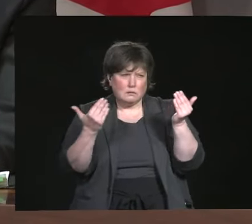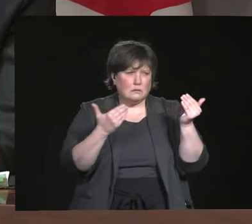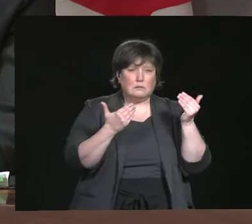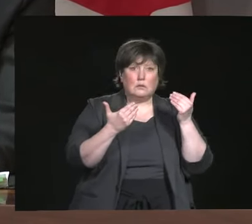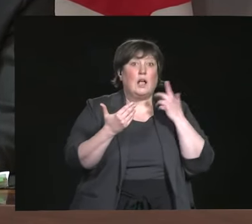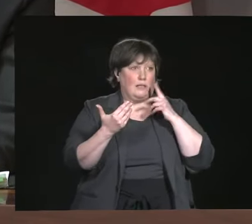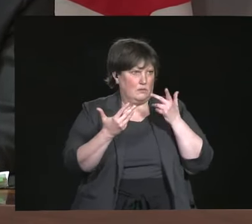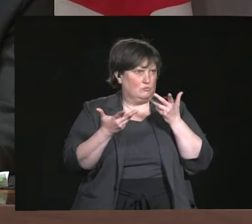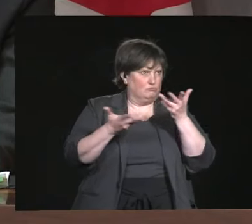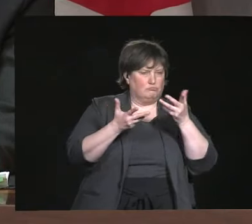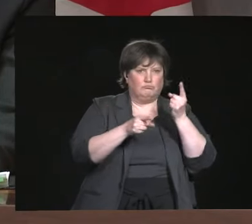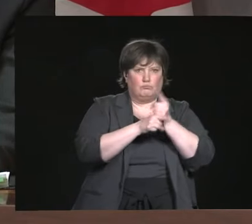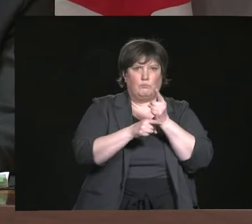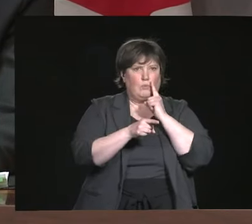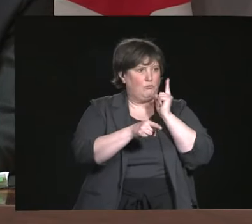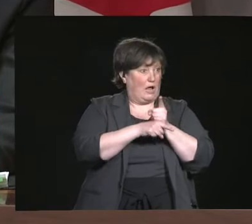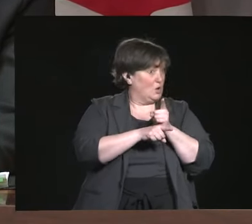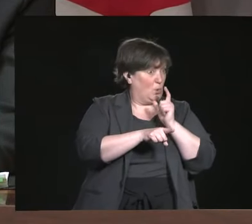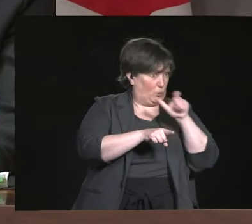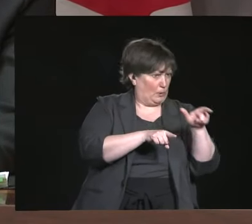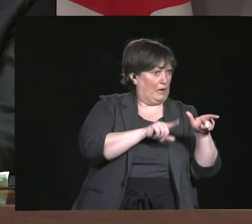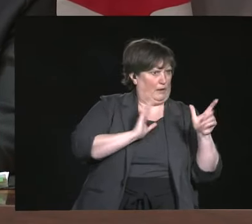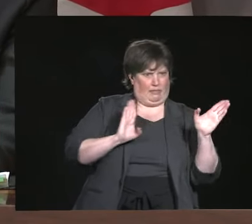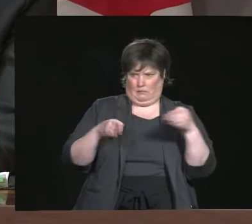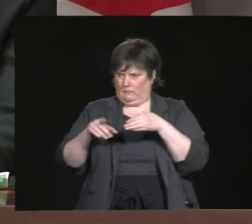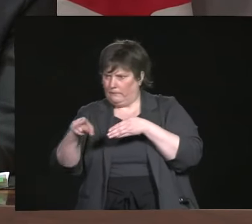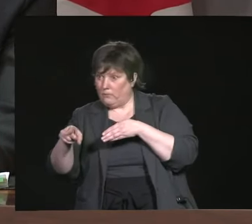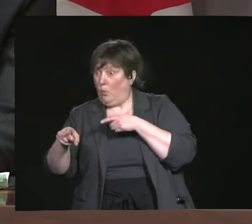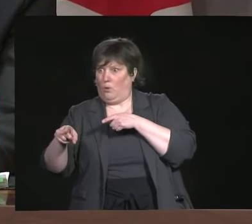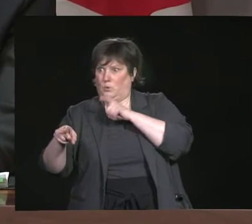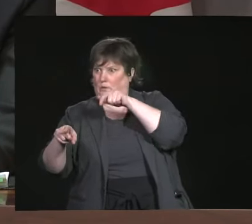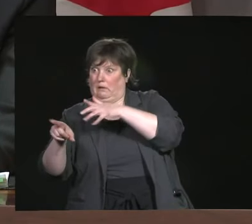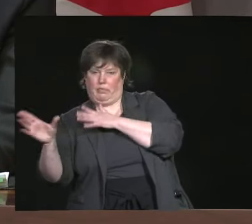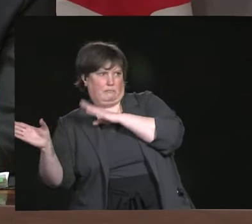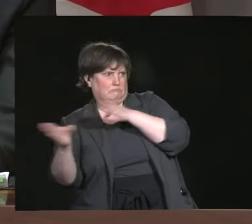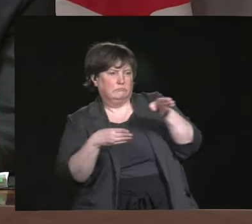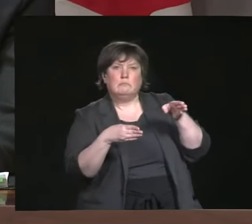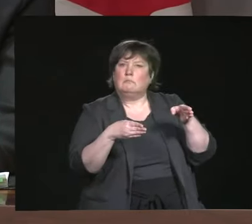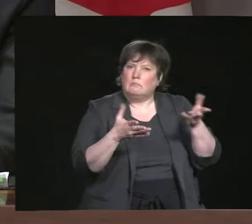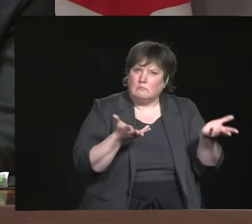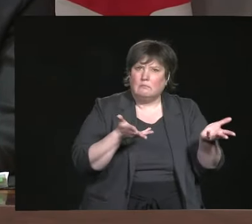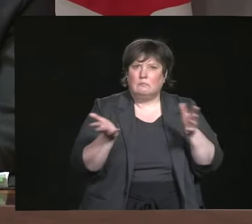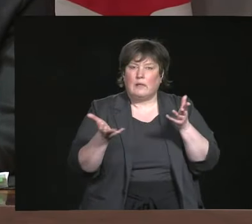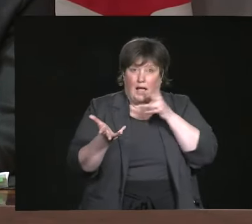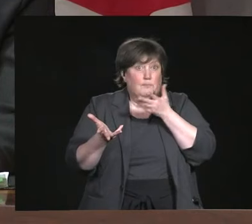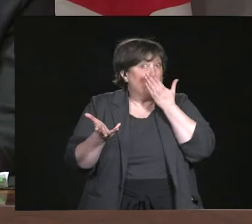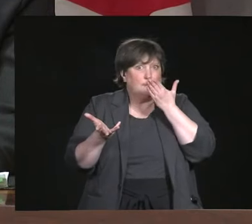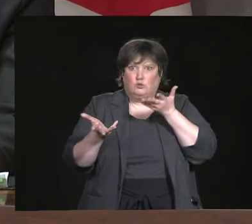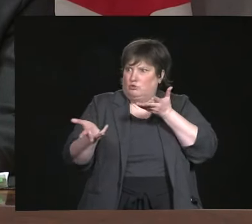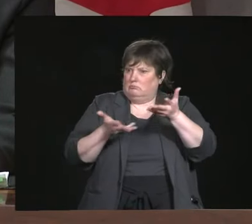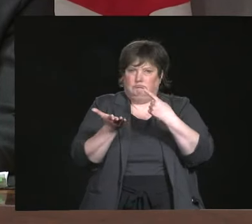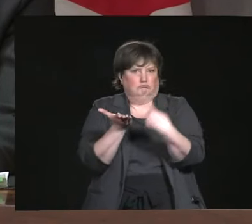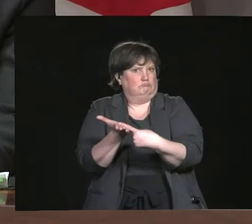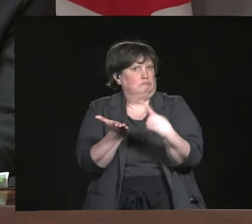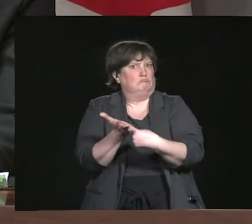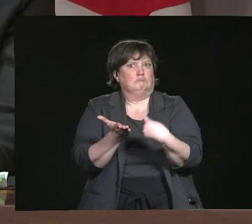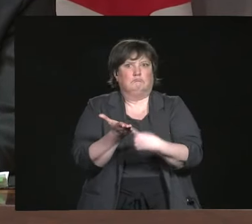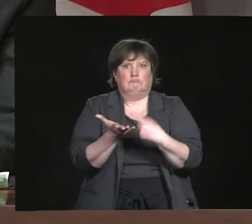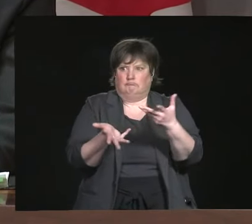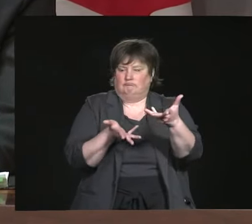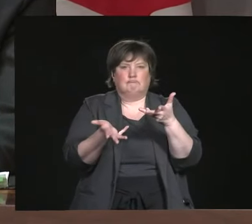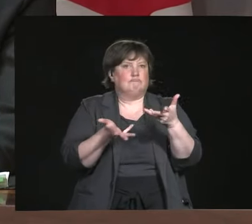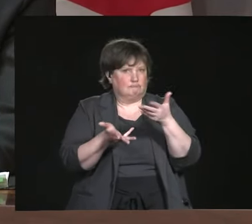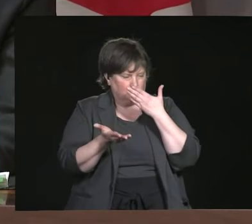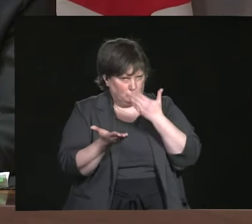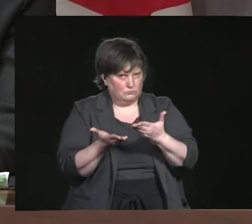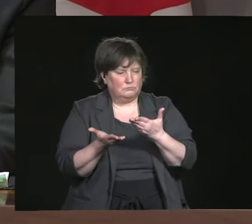capacité de collaboration avec les provinces et les territoires. On se prépare pour les pires scénarios, mais on travaille évidemment pour que ces scénarios qui vont